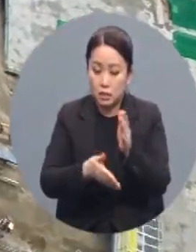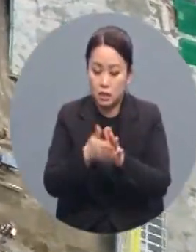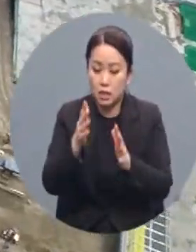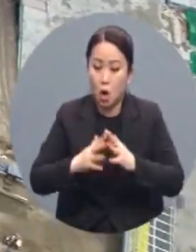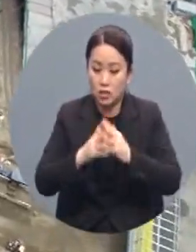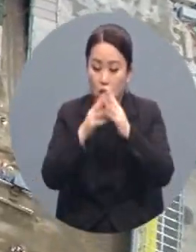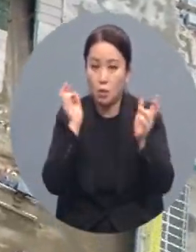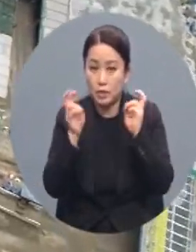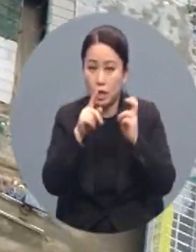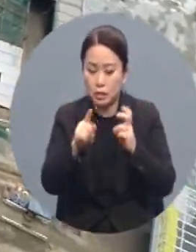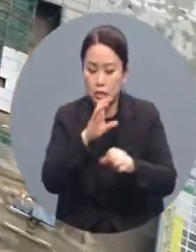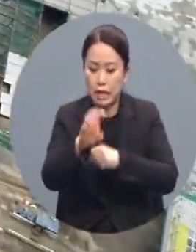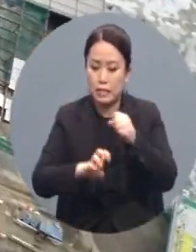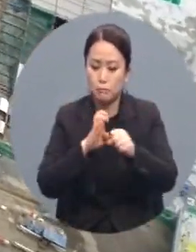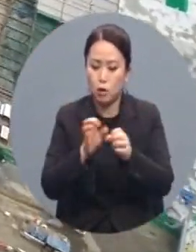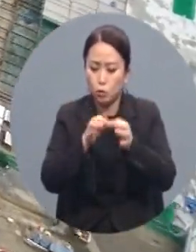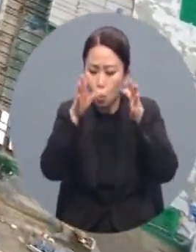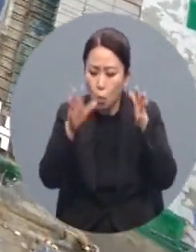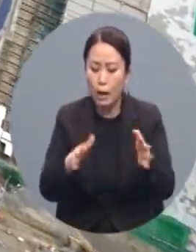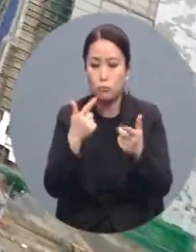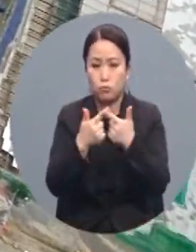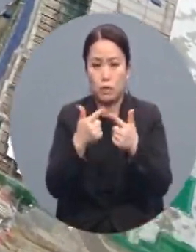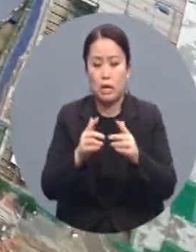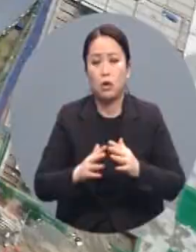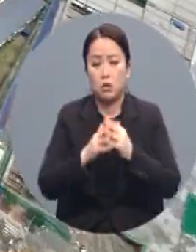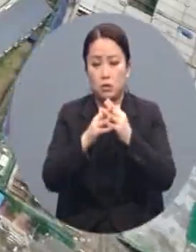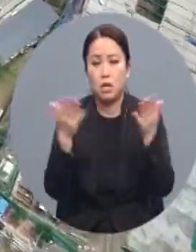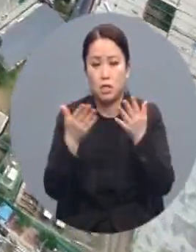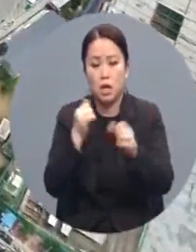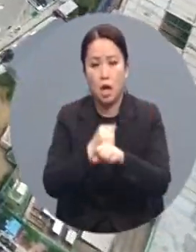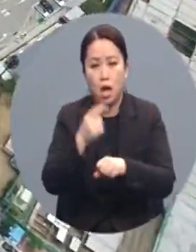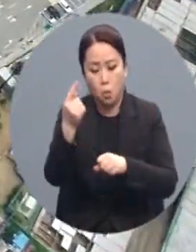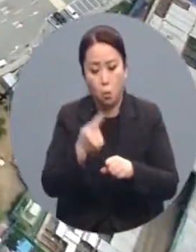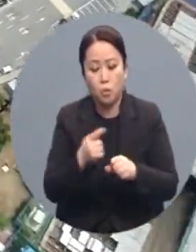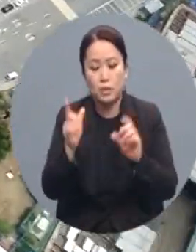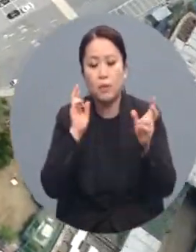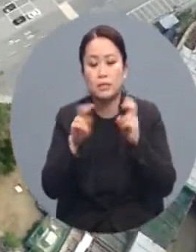건설업을 이어온 대표적인 향토기업입니다. MBC 뉴스 류재민입니다.